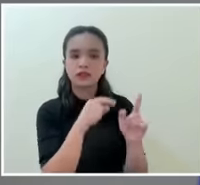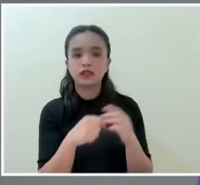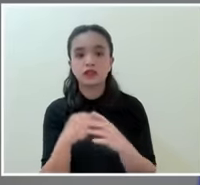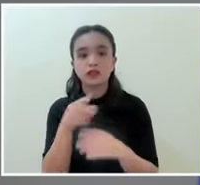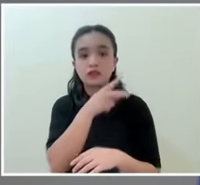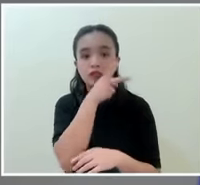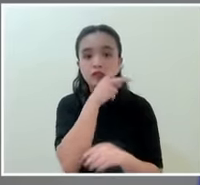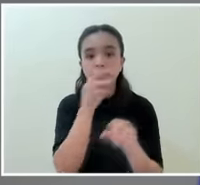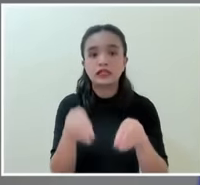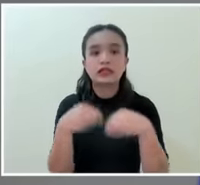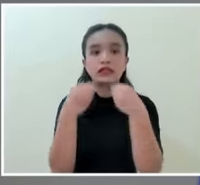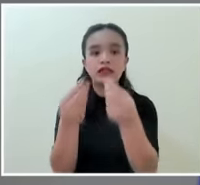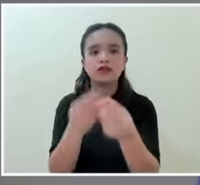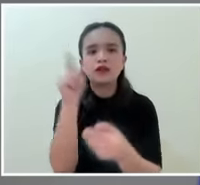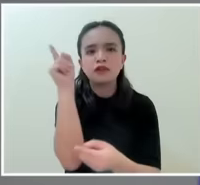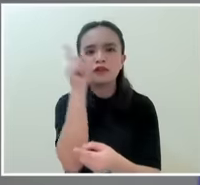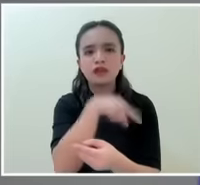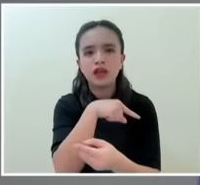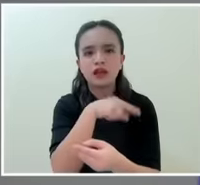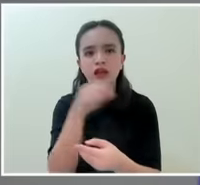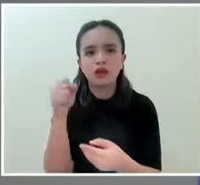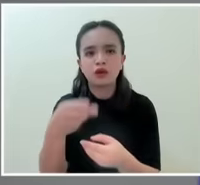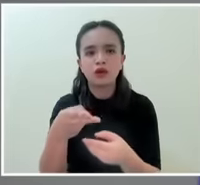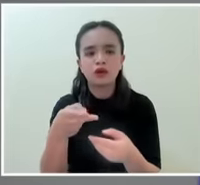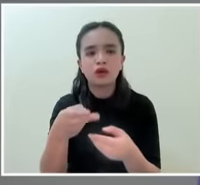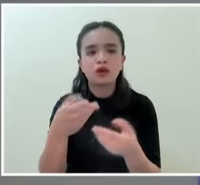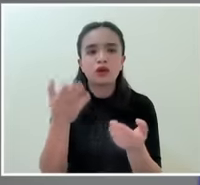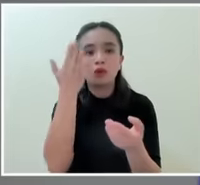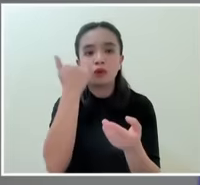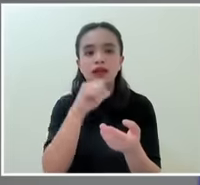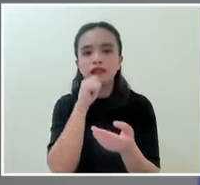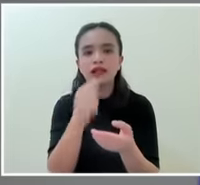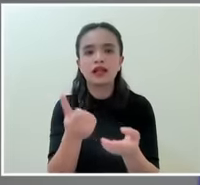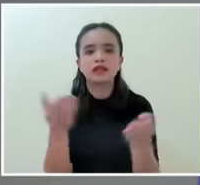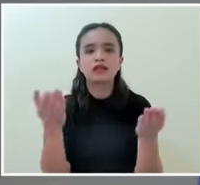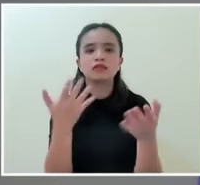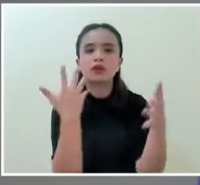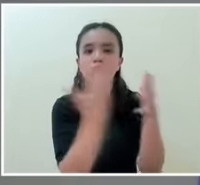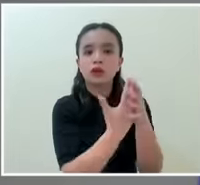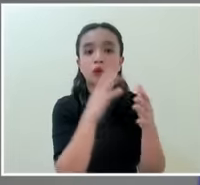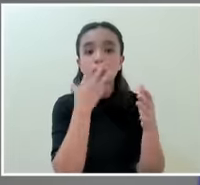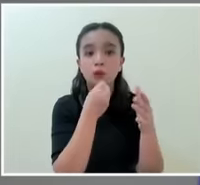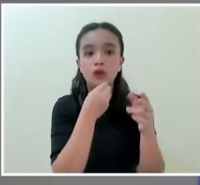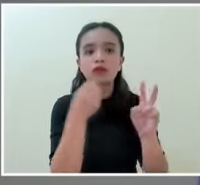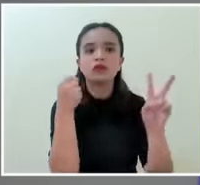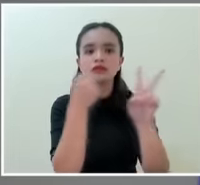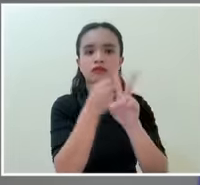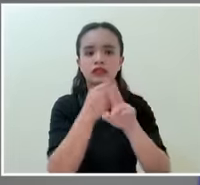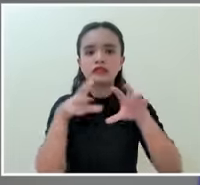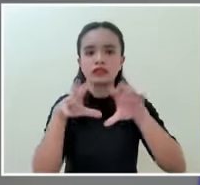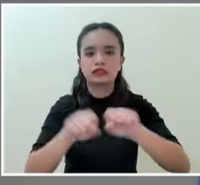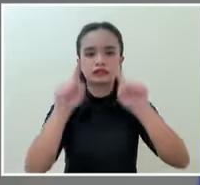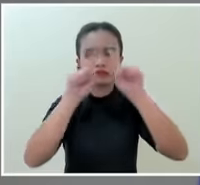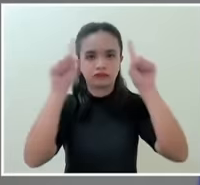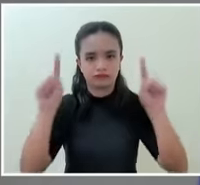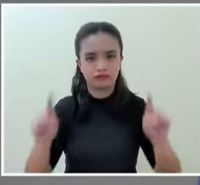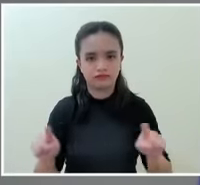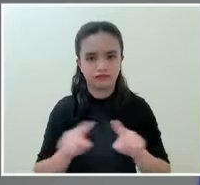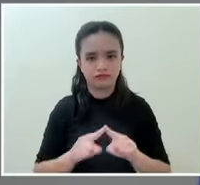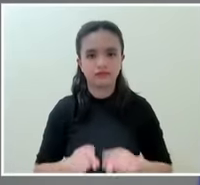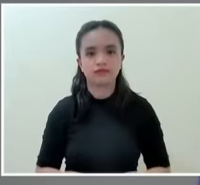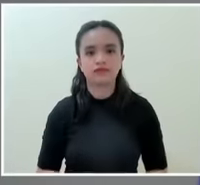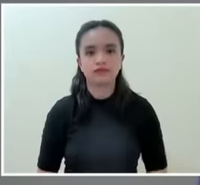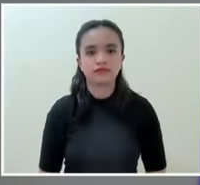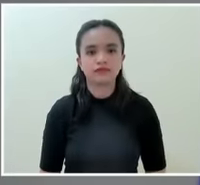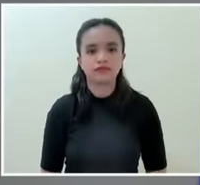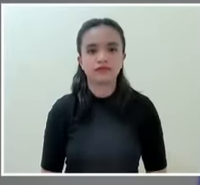suspect ng pekeng release order para hindi makulong sa bisa ng warrant of arrest ang mga biktima. Exclusive nagpapatrol,